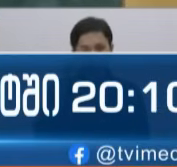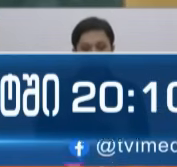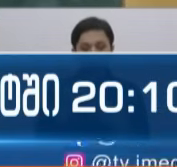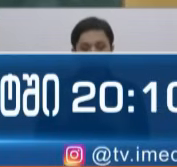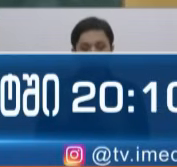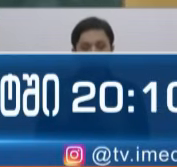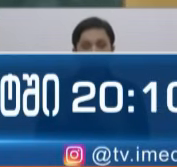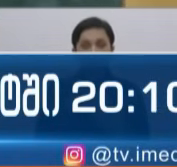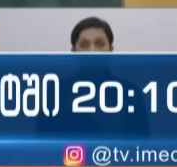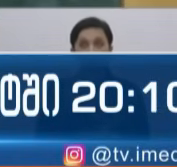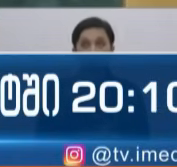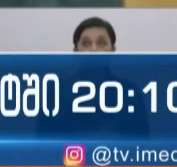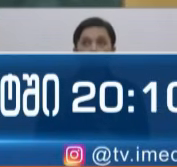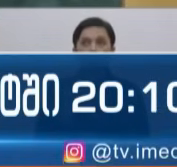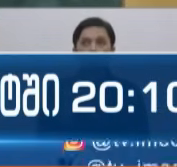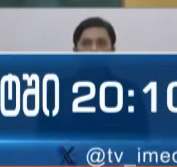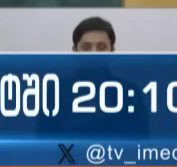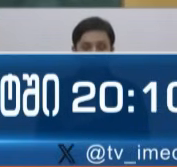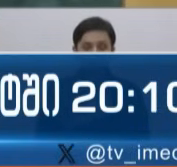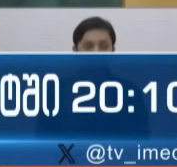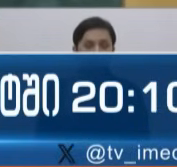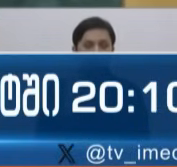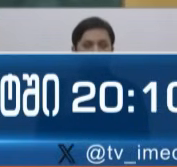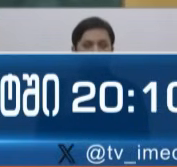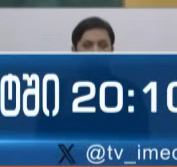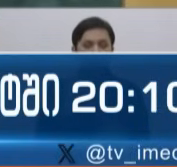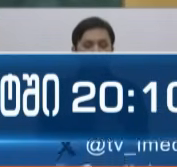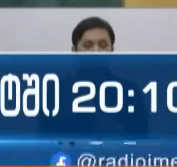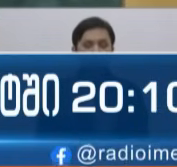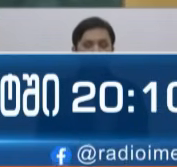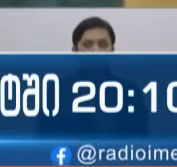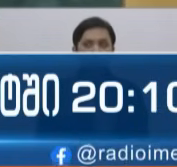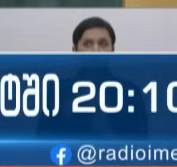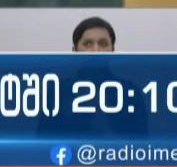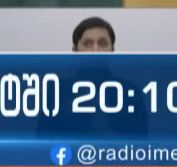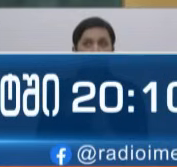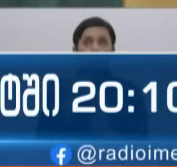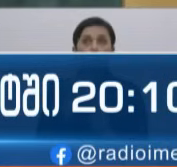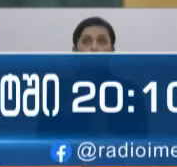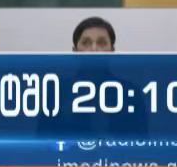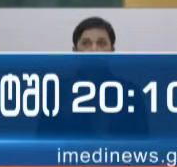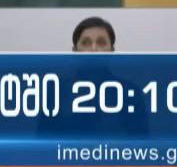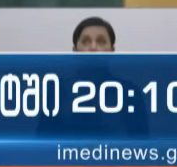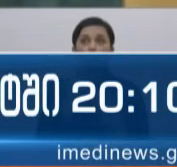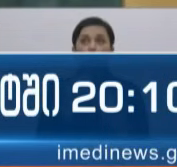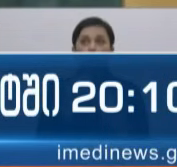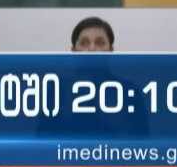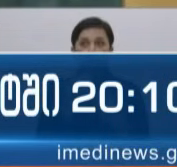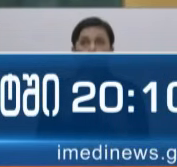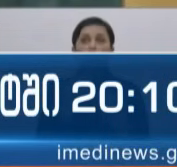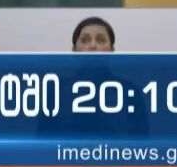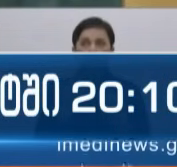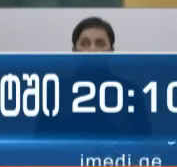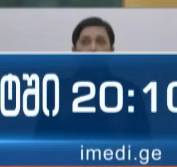მცხოვრებმა თანამემამულებმა, რომელსაც სურთ მართლაც მიიღონ მონაწილეობა არჩევნებში და რომელთაც ჩვენ მოუწოდებთ, რომ